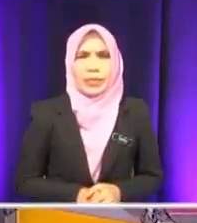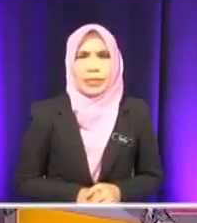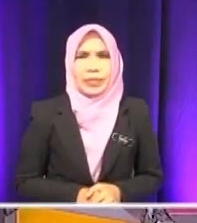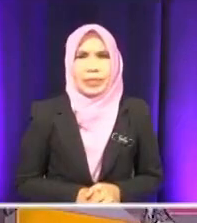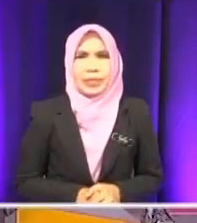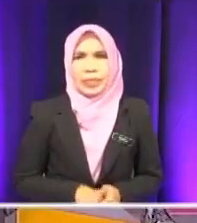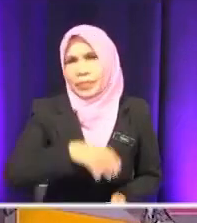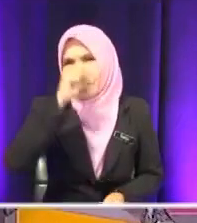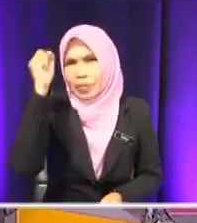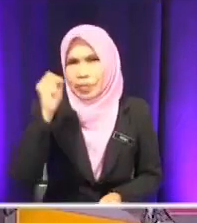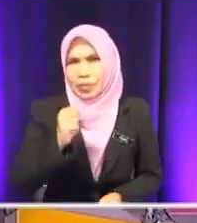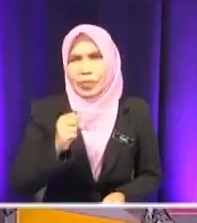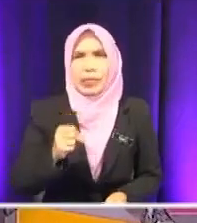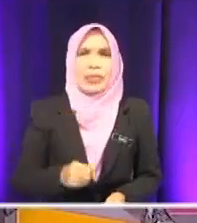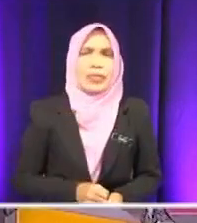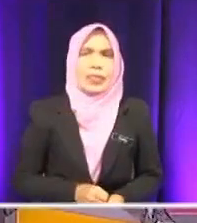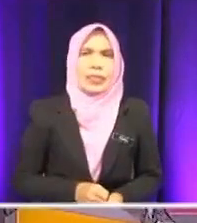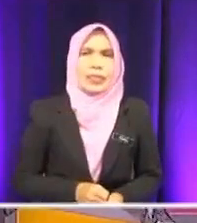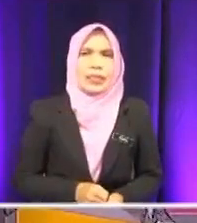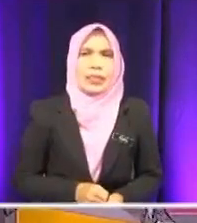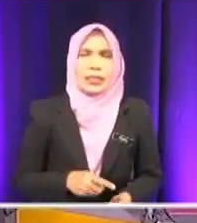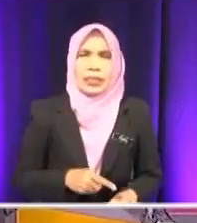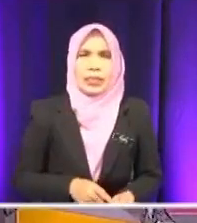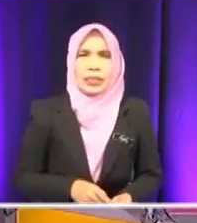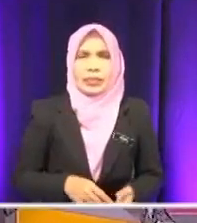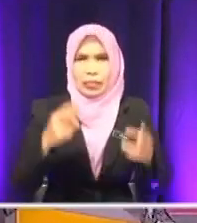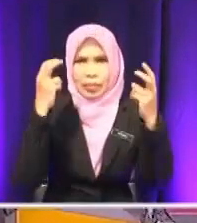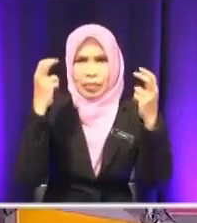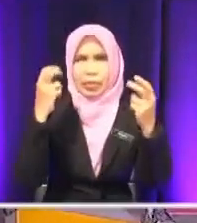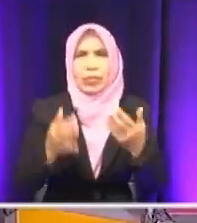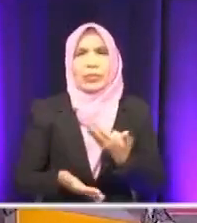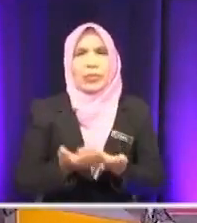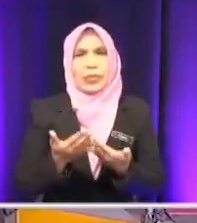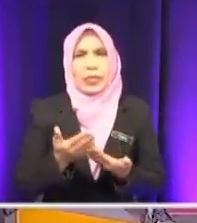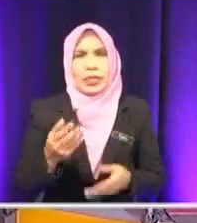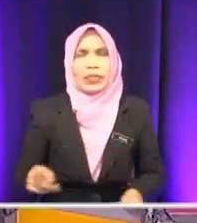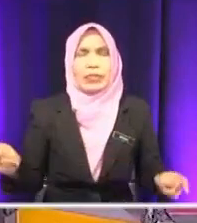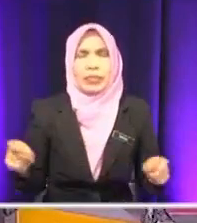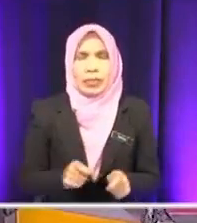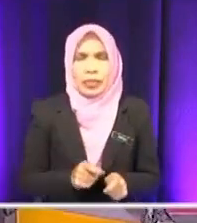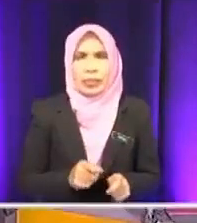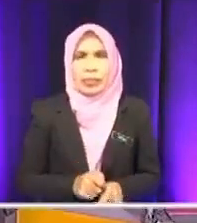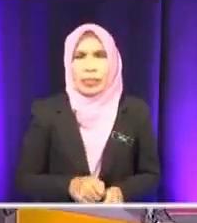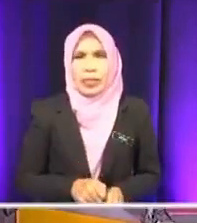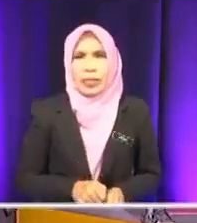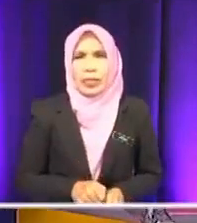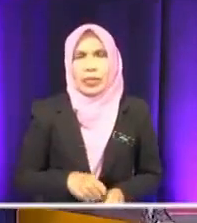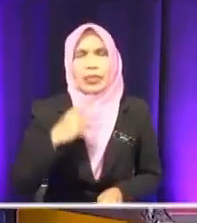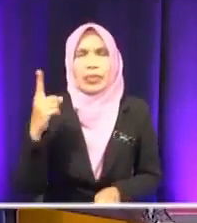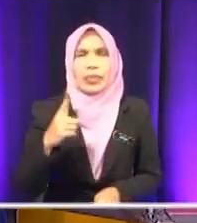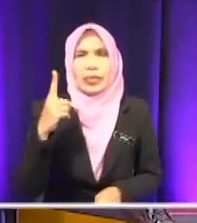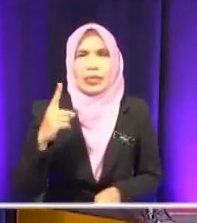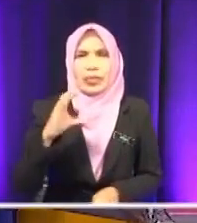soal yang ini tajuk ini menerangi nampak sangat mudah tetapi inilah juga yang selalu murid